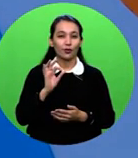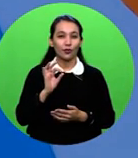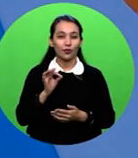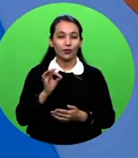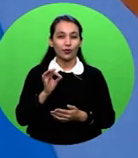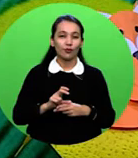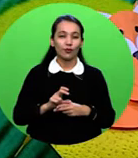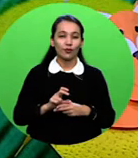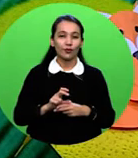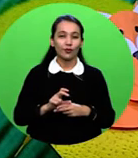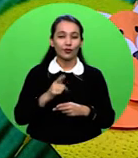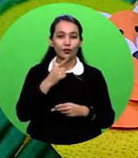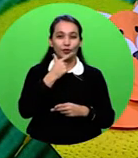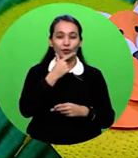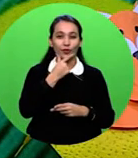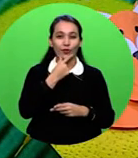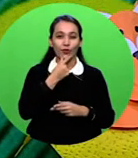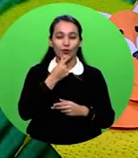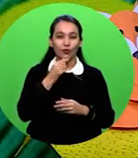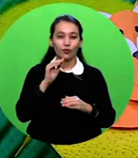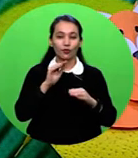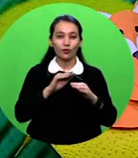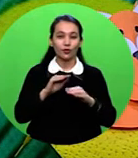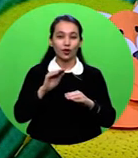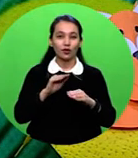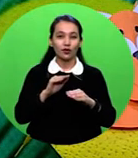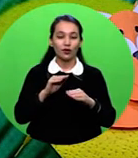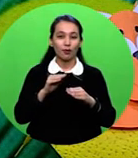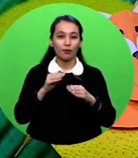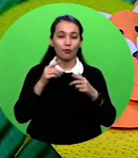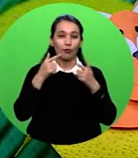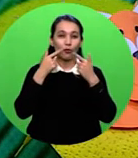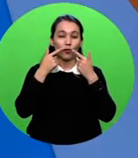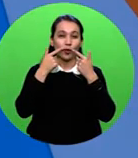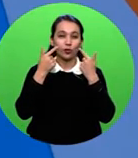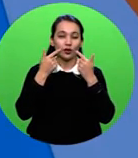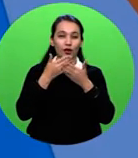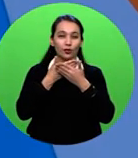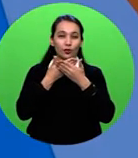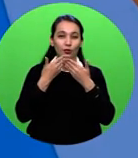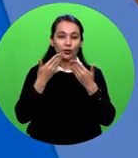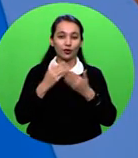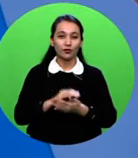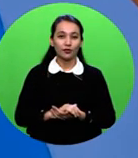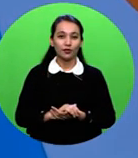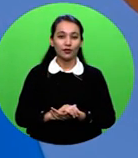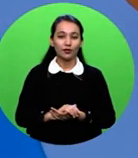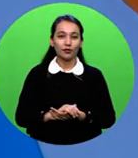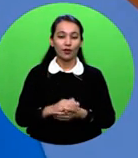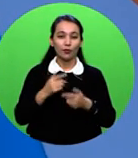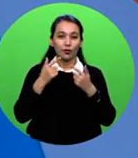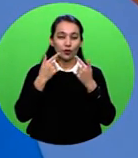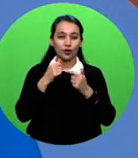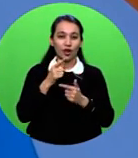To'g'ri, uning ko'rkiga ko'r qo'shib turadigan mo'ylovchalari qolib ketdi. Mana shu mo'ylovchalarini